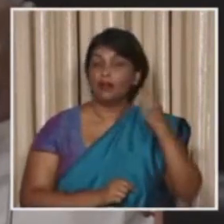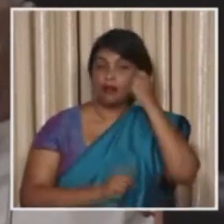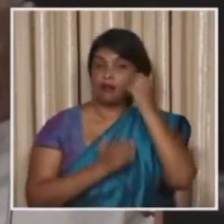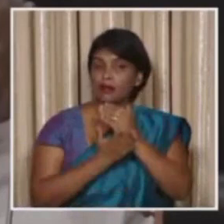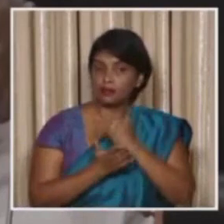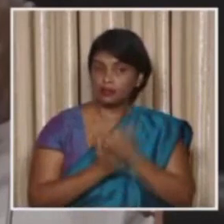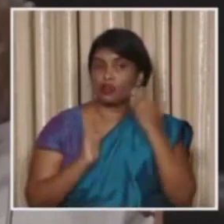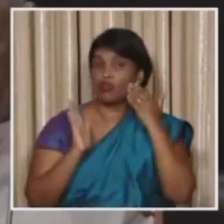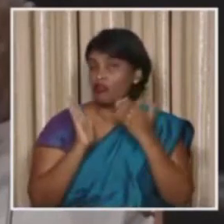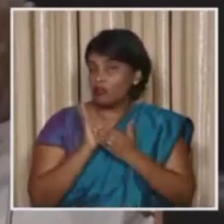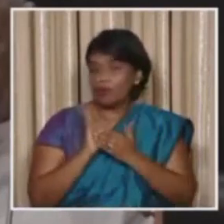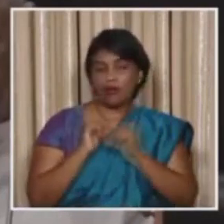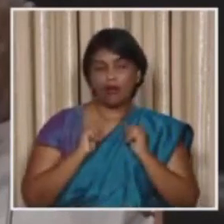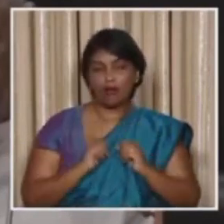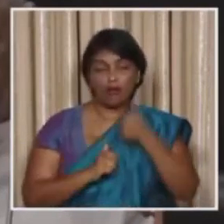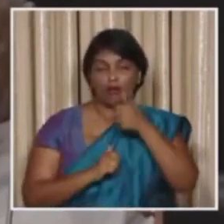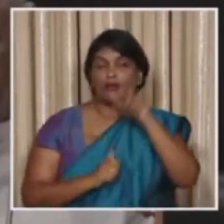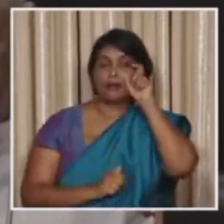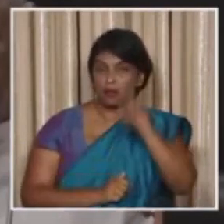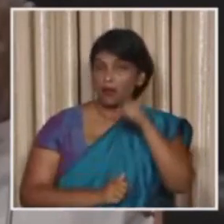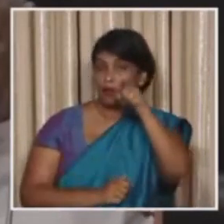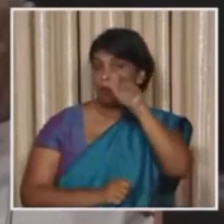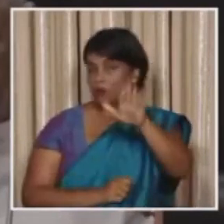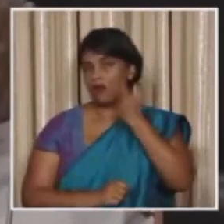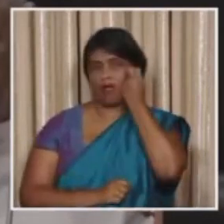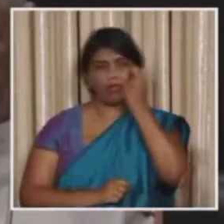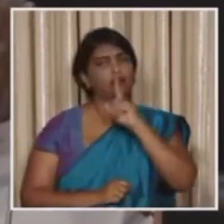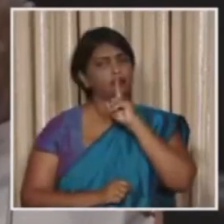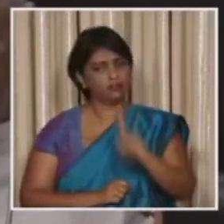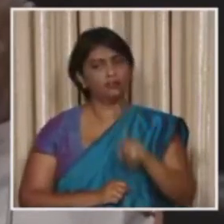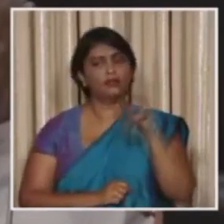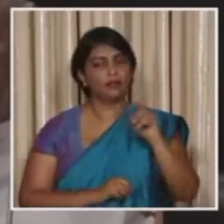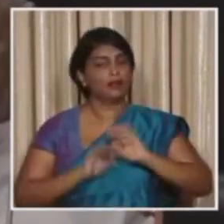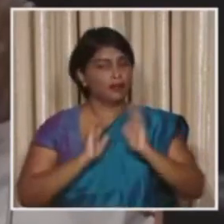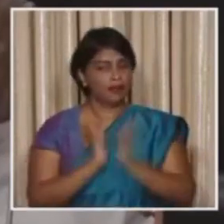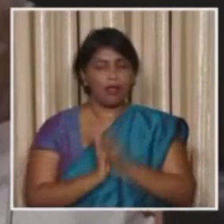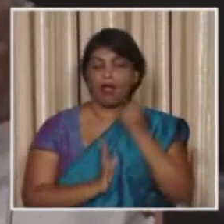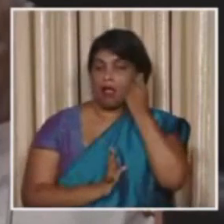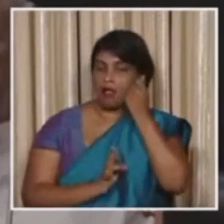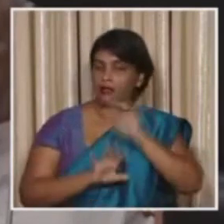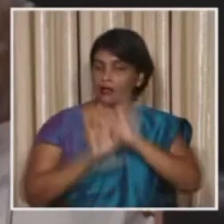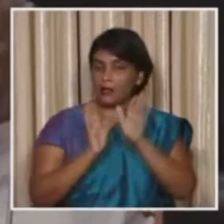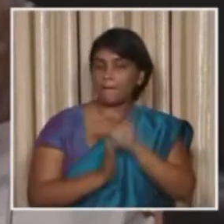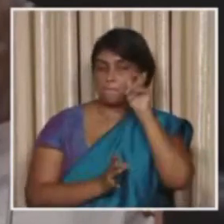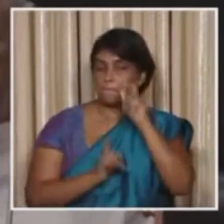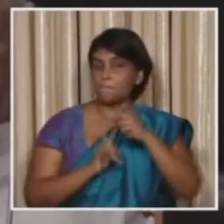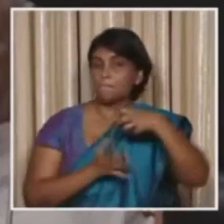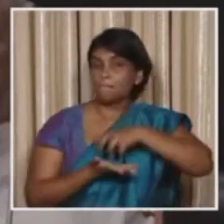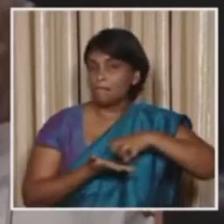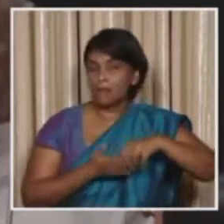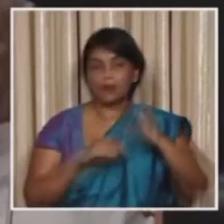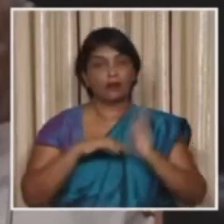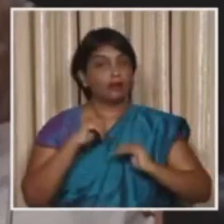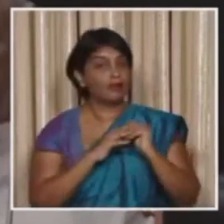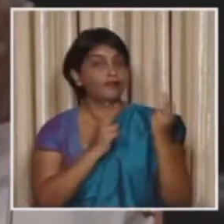යෝජනාවන් පිළිබඳව ගැඹුරින් විමසා බලන්න. ඔබ ඔබේ අදහස් ඉදිරිපත් කරන්න. ඒ සියලු අදහස් සැලකිල්ලටගෙන පළාත් සභාවල